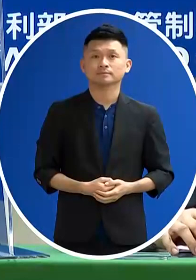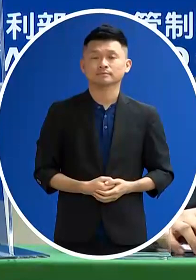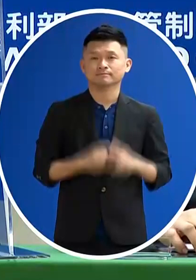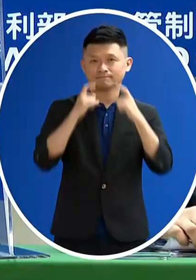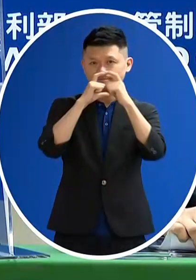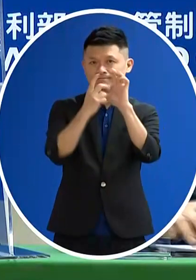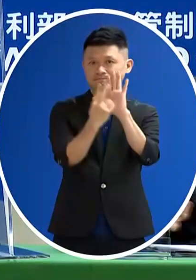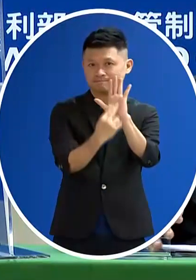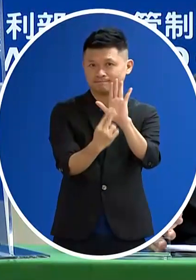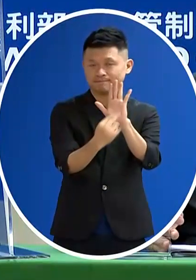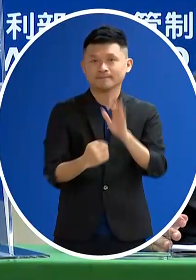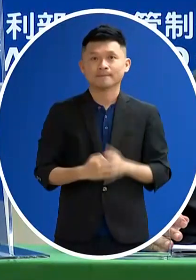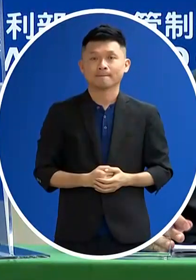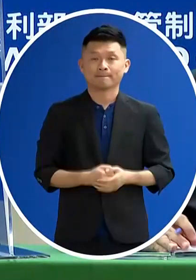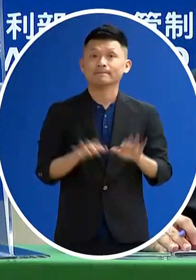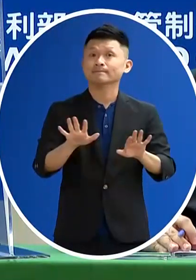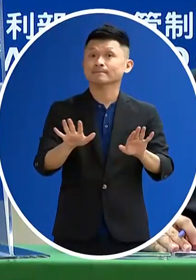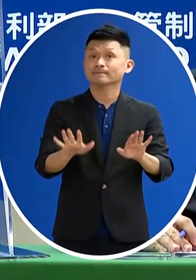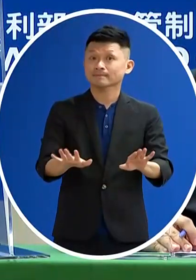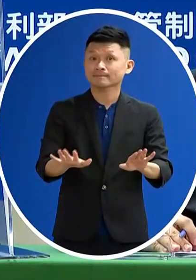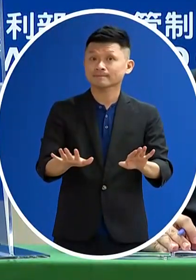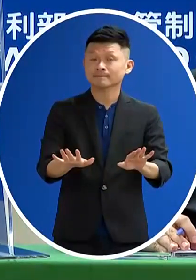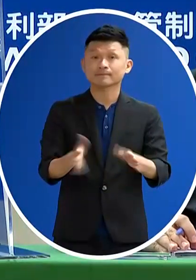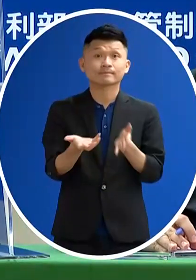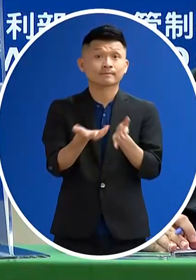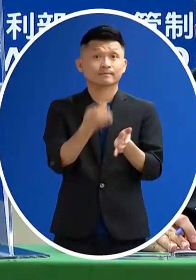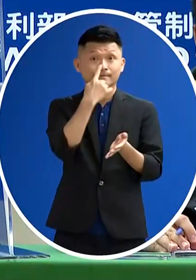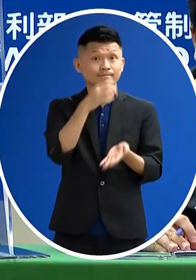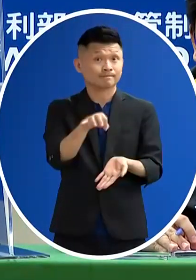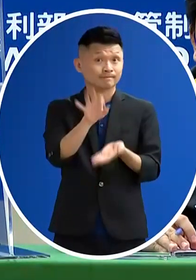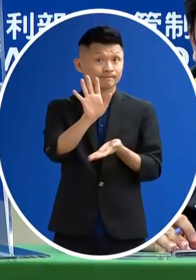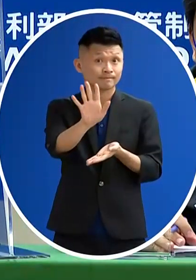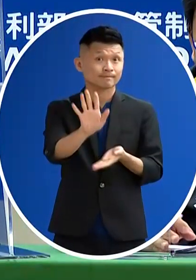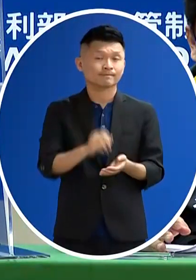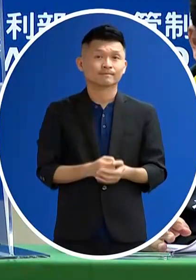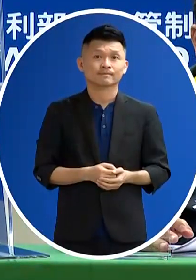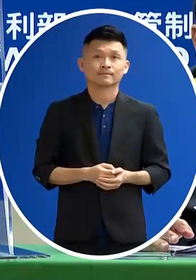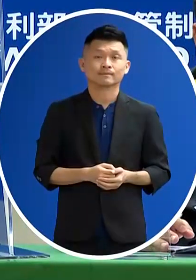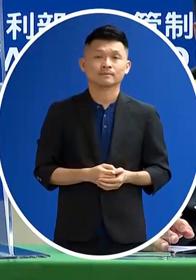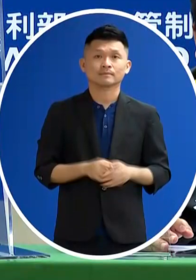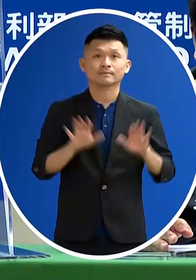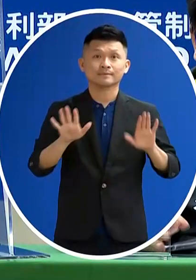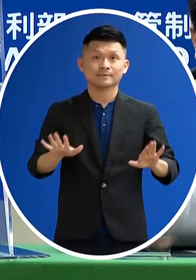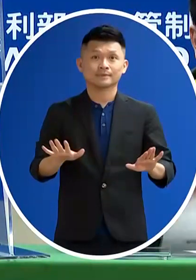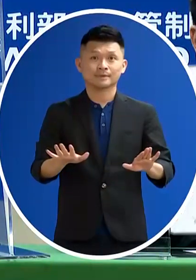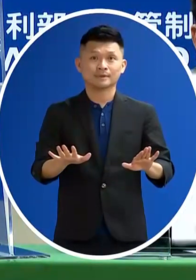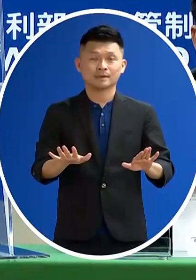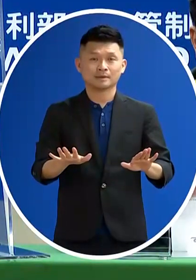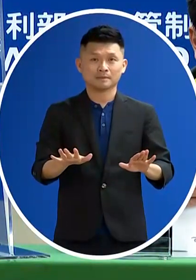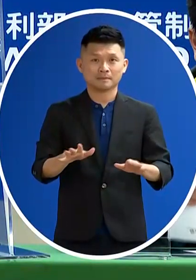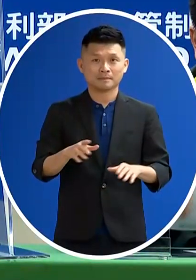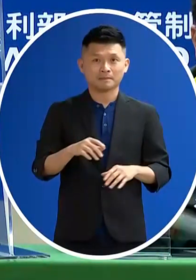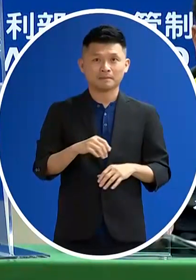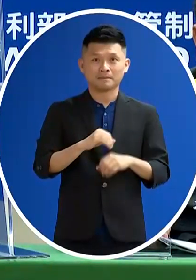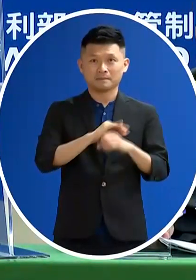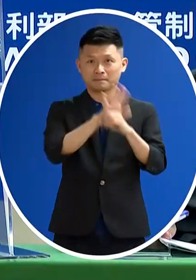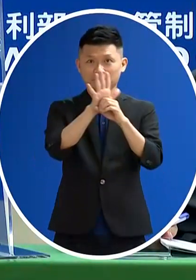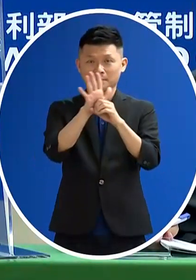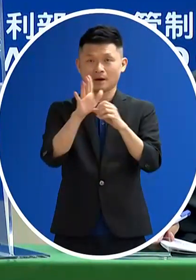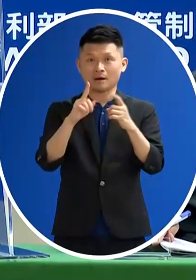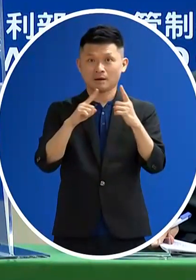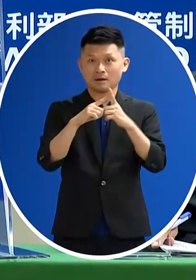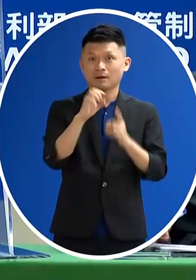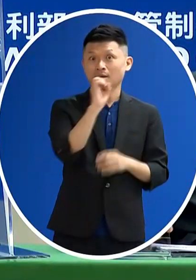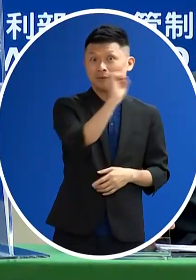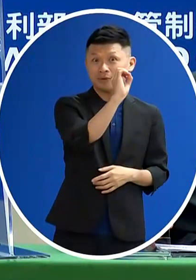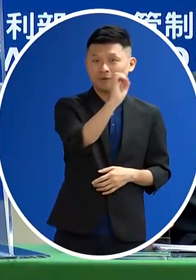大概这些哈，在目前我刚才讲过，就是说，虽然我们今天看到这数目只是一个零哈，当然大